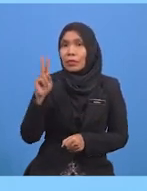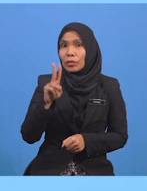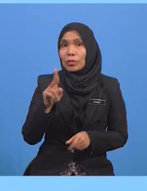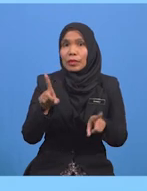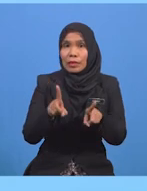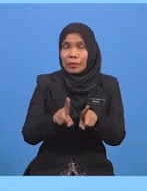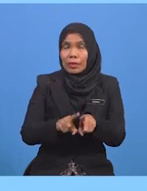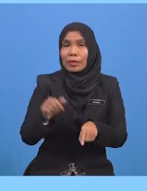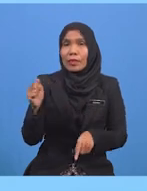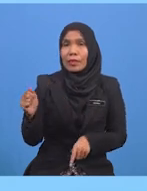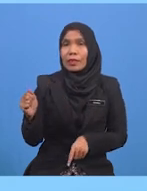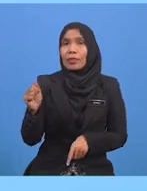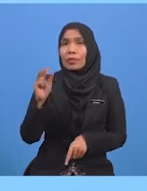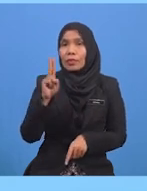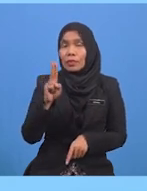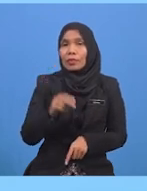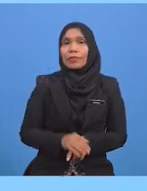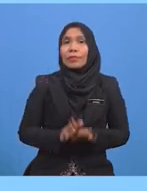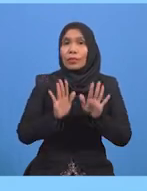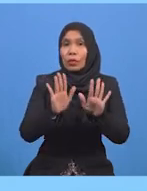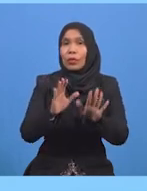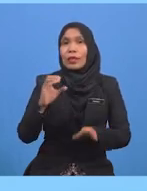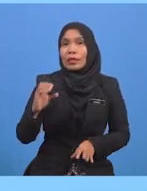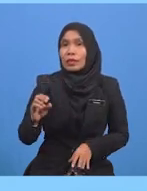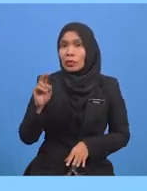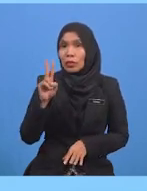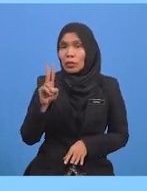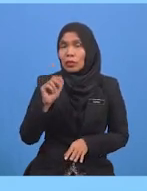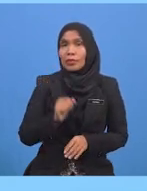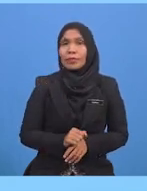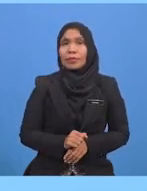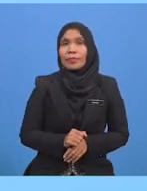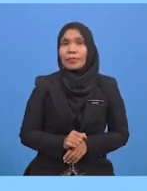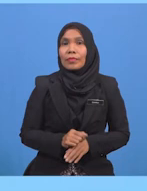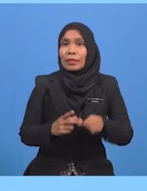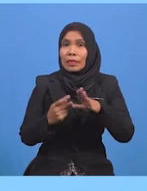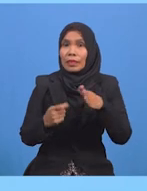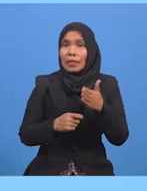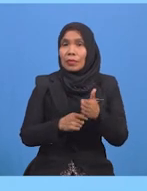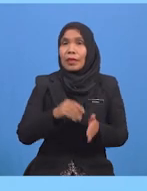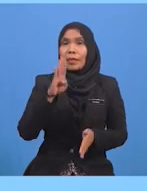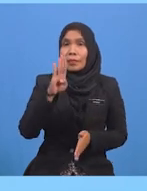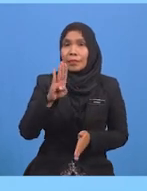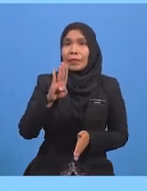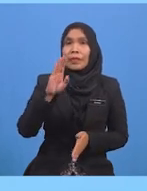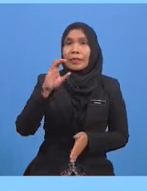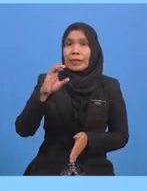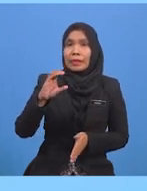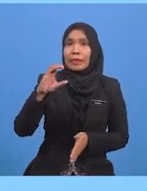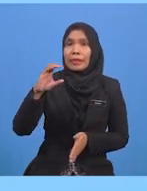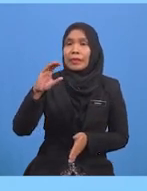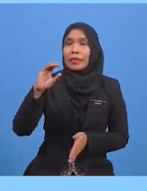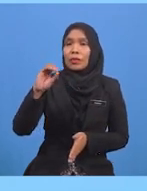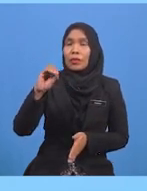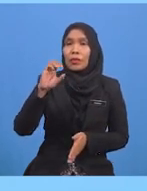sama dengan A kuasa 2 tolak C kuasa 2 tambah 2BC